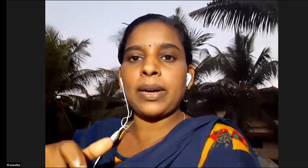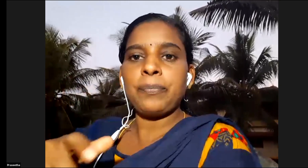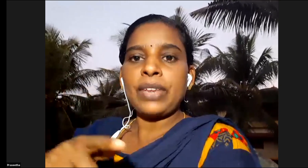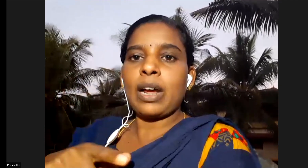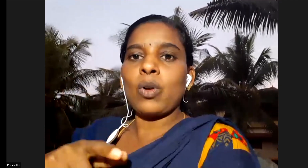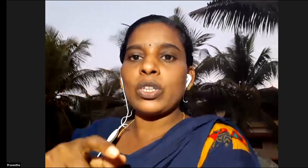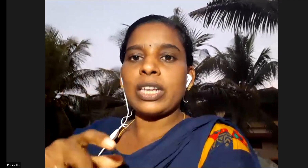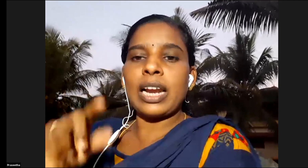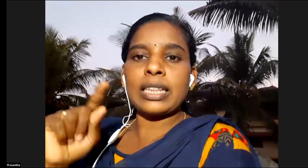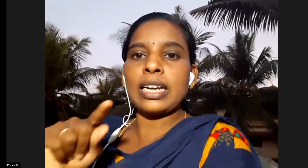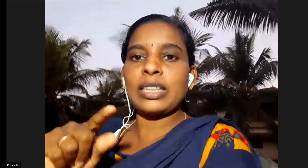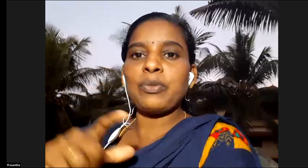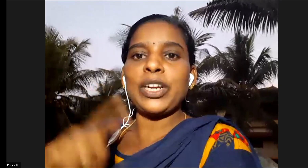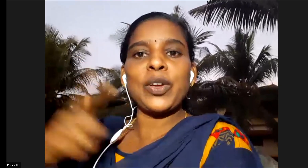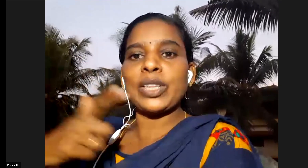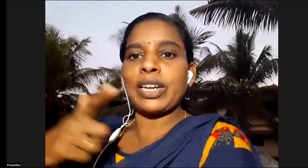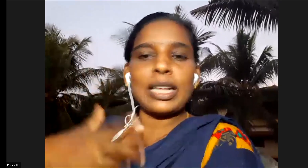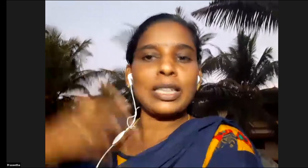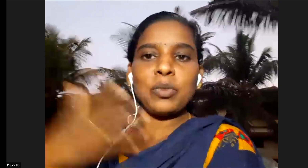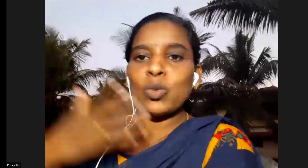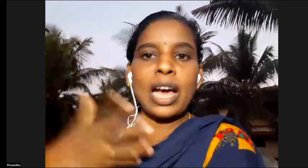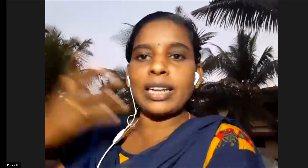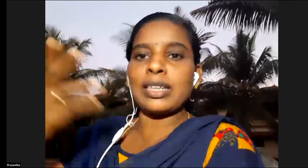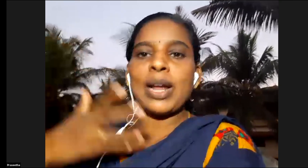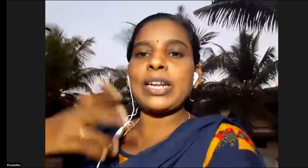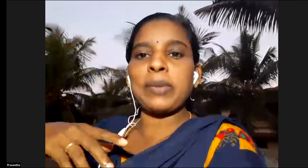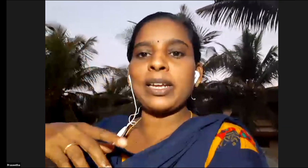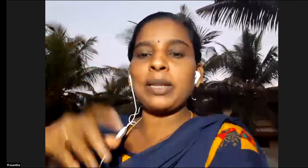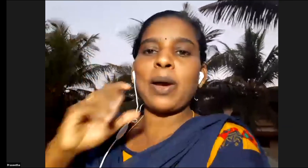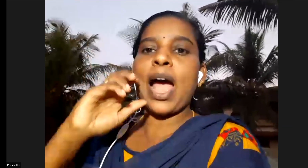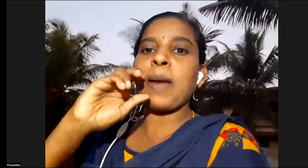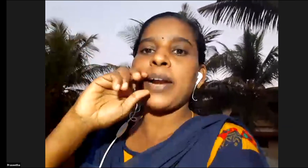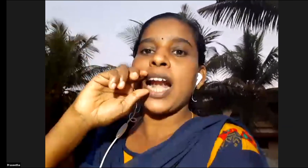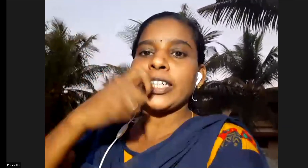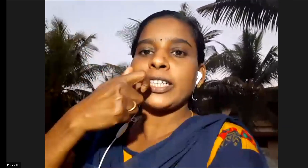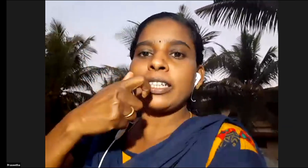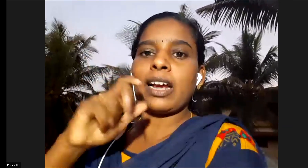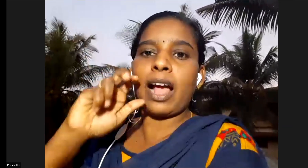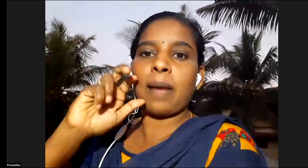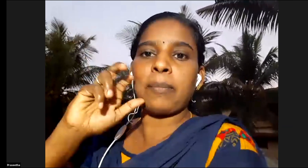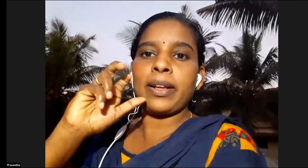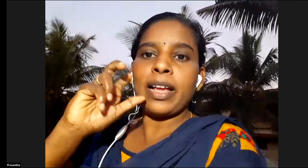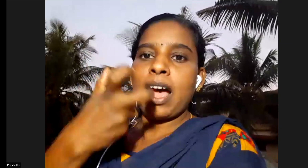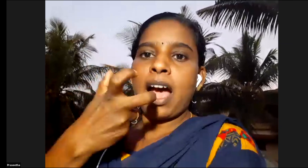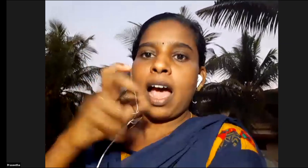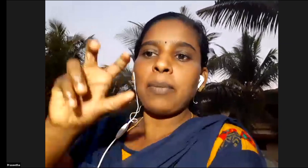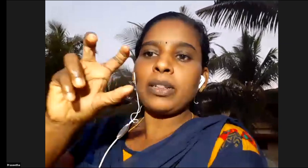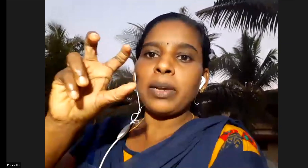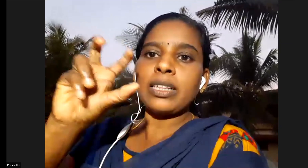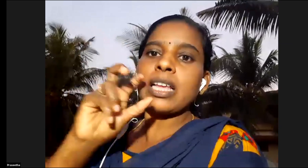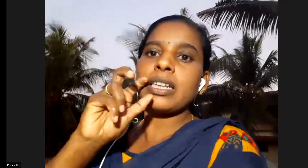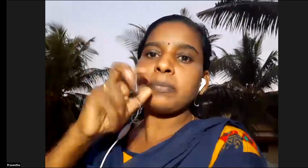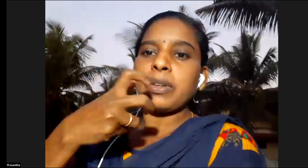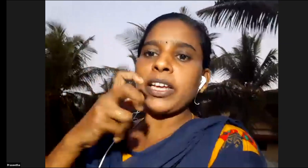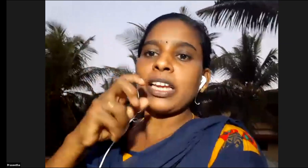ആപ്പ് ഡൗൺലോഡ് ചെയ്താൽ അതിനകത്ത് വീഡിയോ തന്നെ ഉണ്ട്. അത് മൂന്ന് നാല് തവണ അവർ റിപ്പീറ്റ് ചെയ്തു. ഇപ്പൊ ആപ്പിൾ, ഇതാണ് ആപ്പിൾ, ആപ്പിൾ എന്ന്